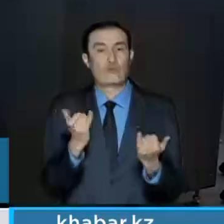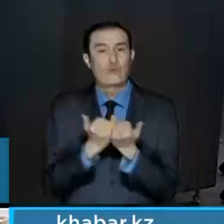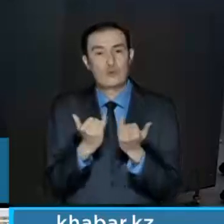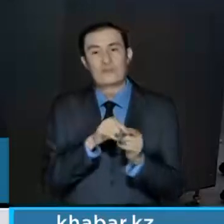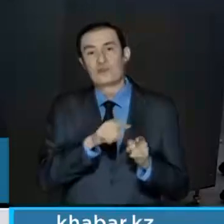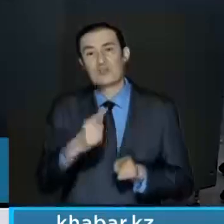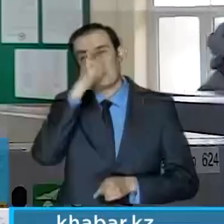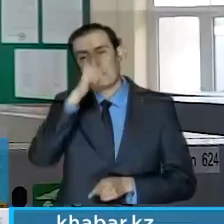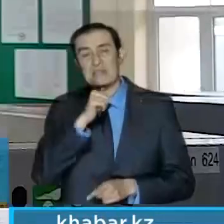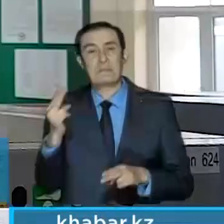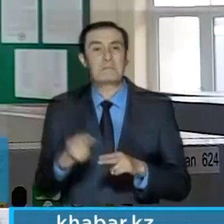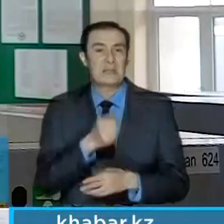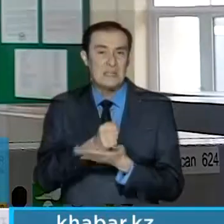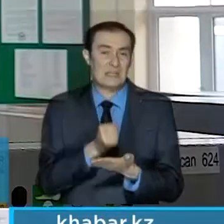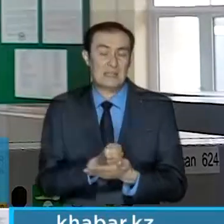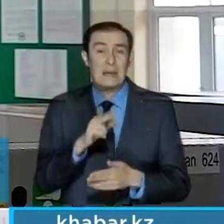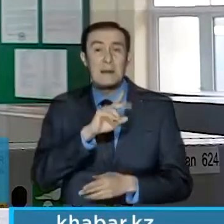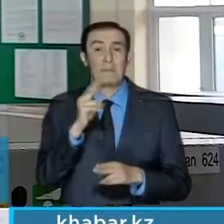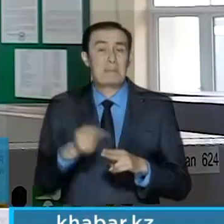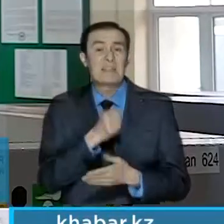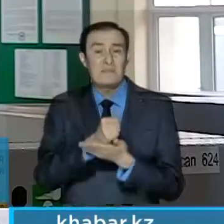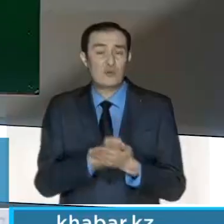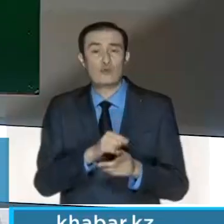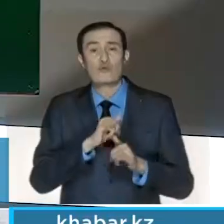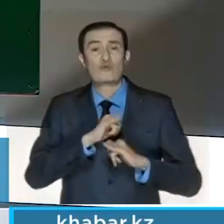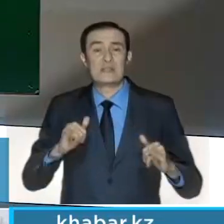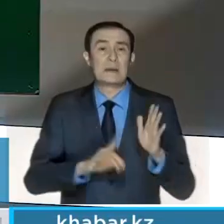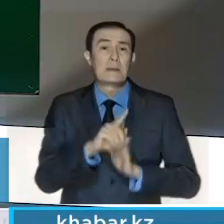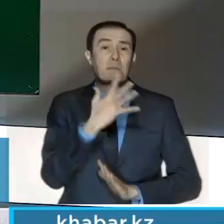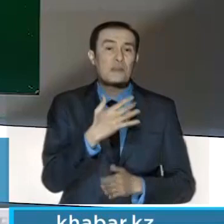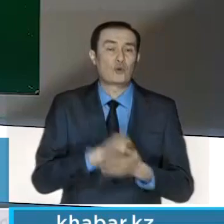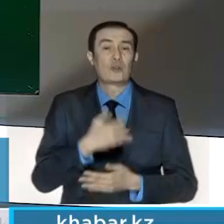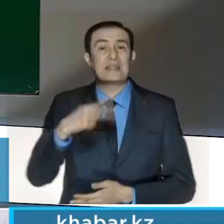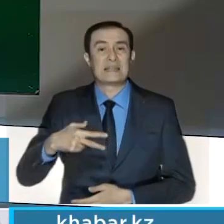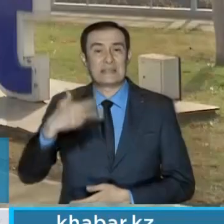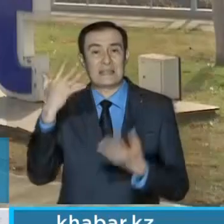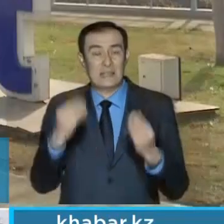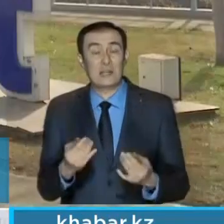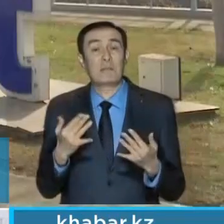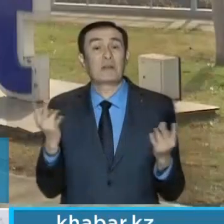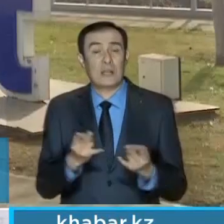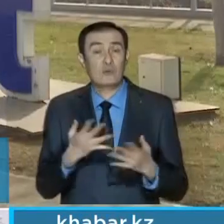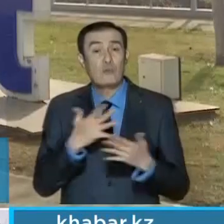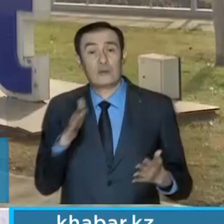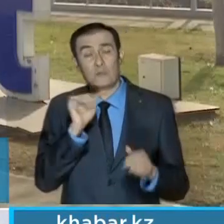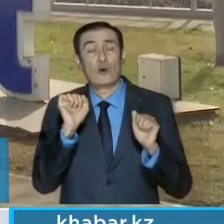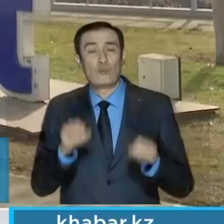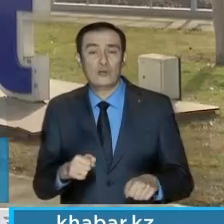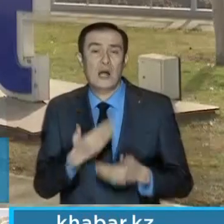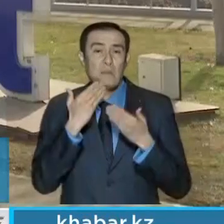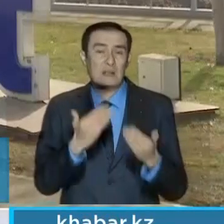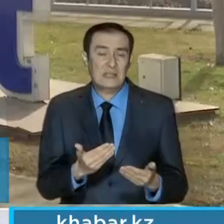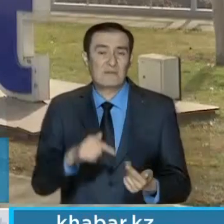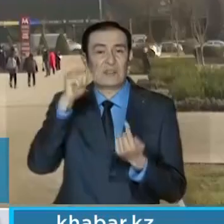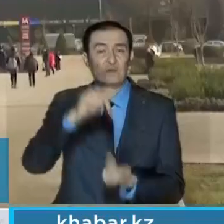на месяц без регистрации срок безвизового пребывания увеличен с 5 до 30 дней если потребуется больше времени нужно будет обратиться в